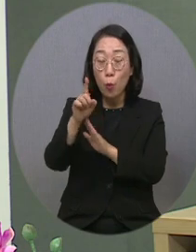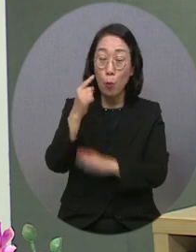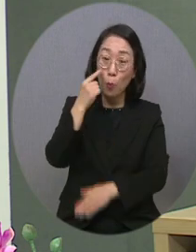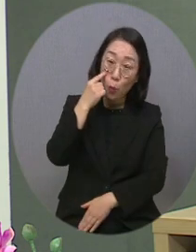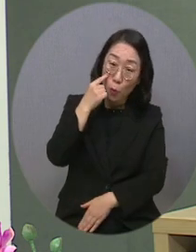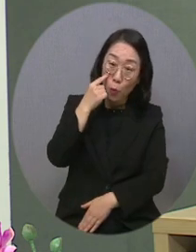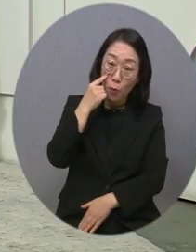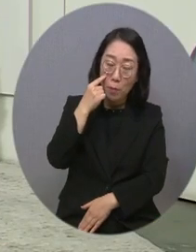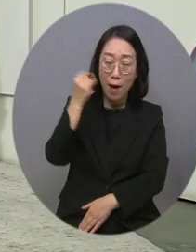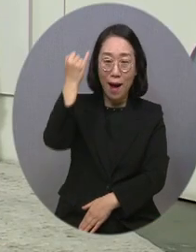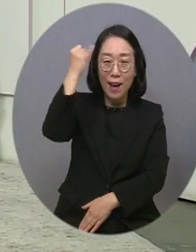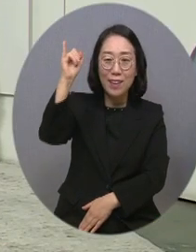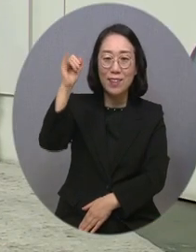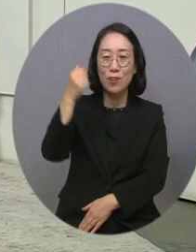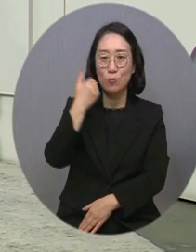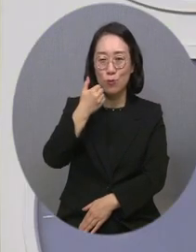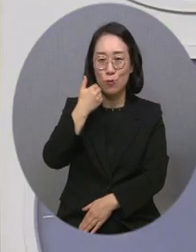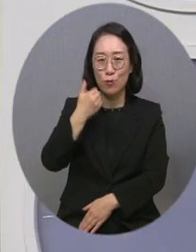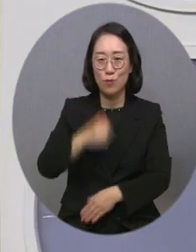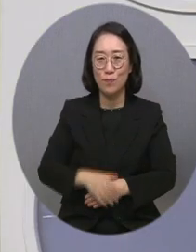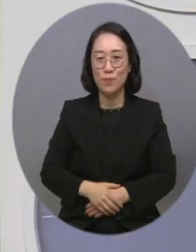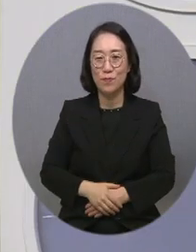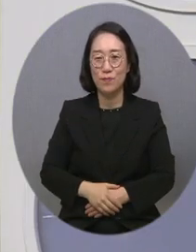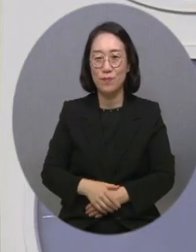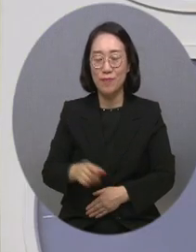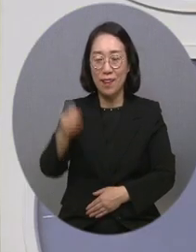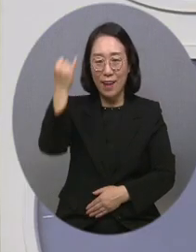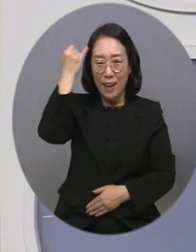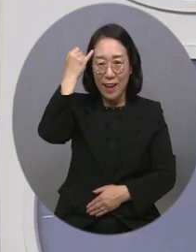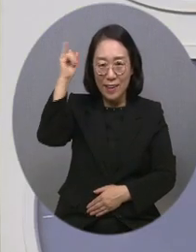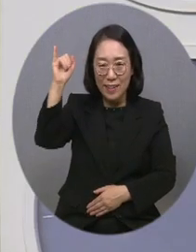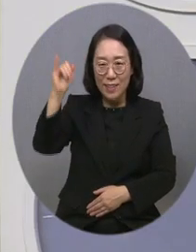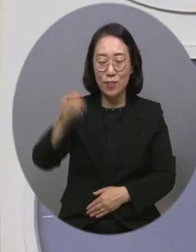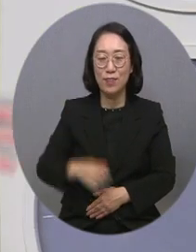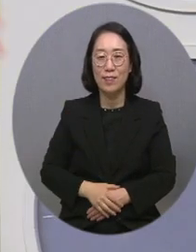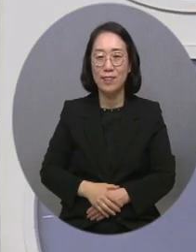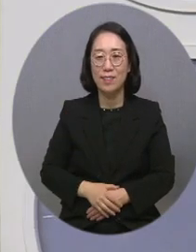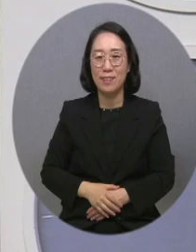겁니까? 그 아이디어는 이제 저희 뭐